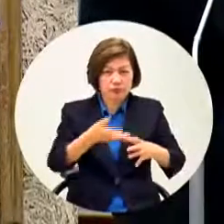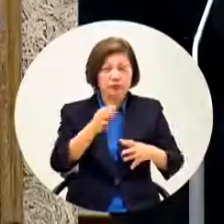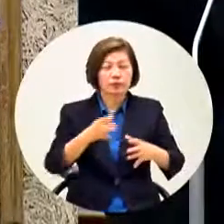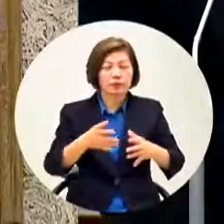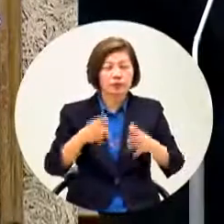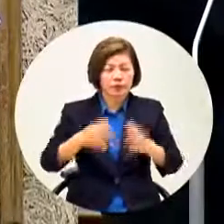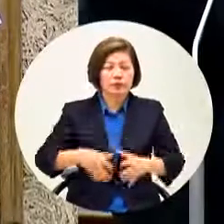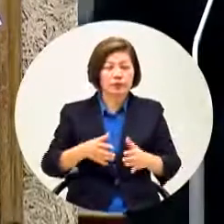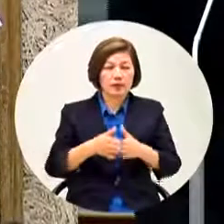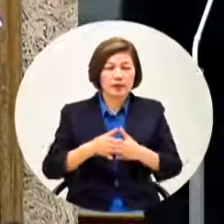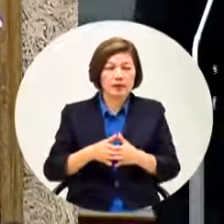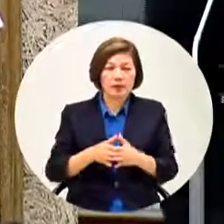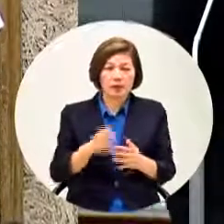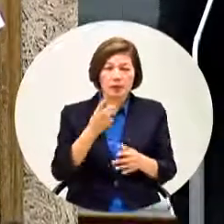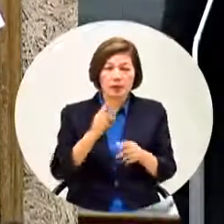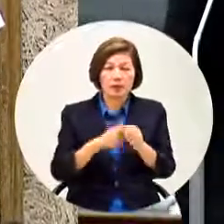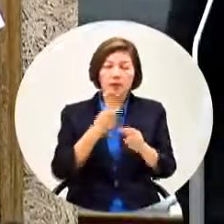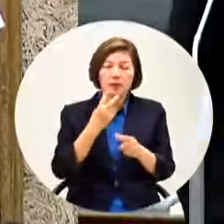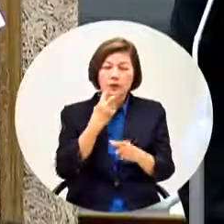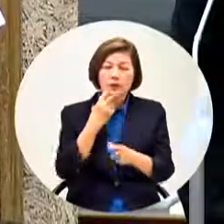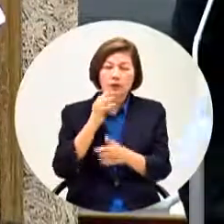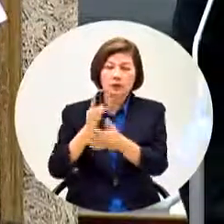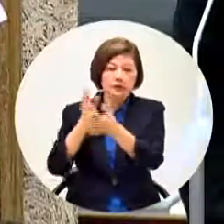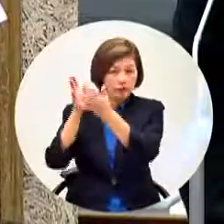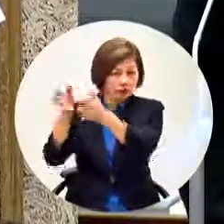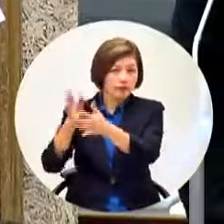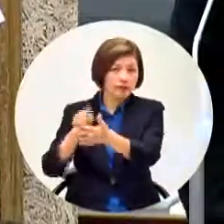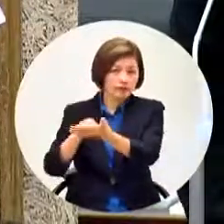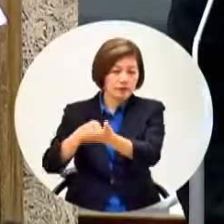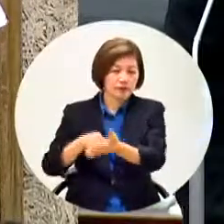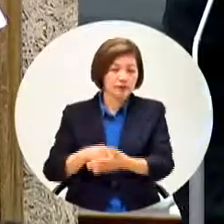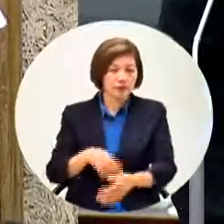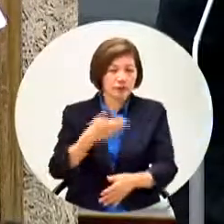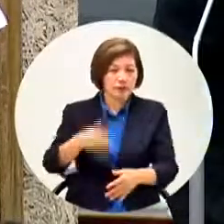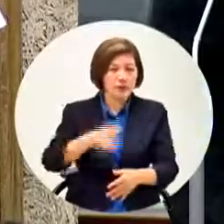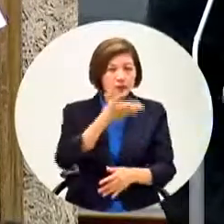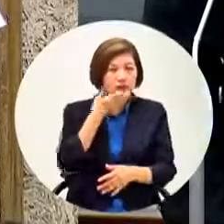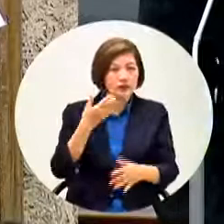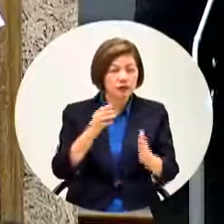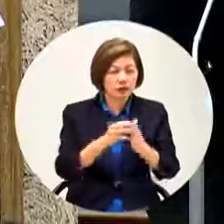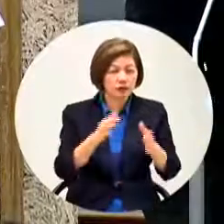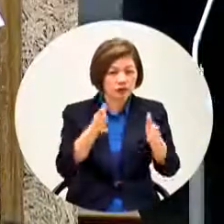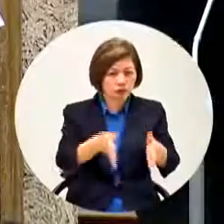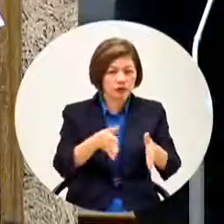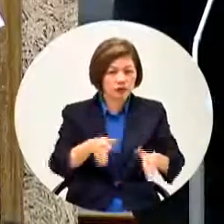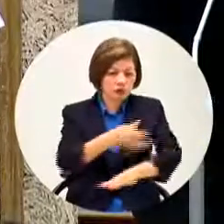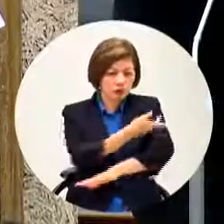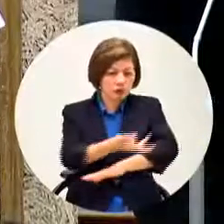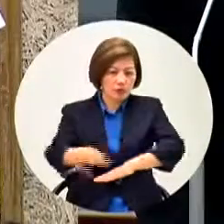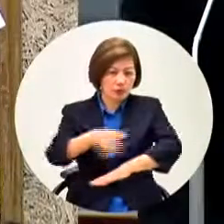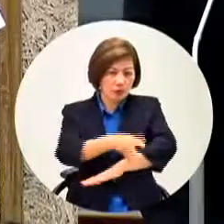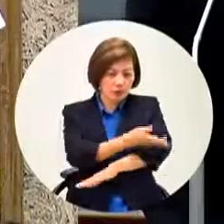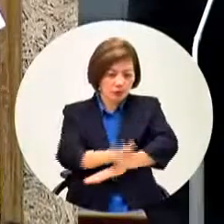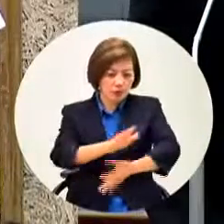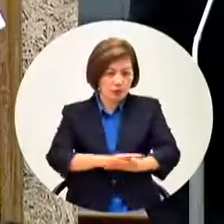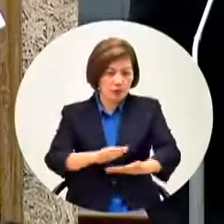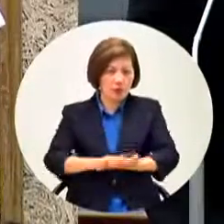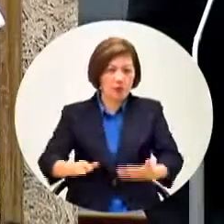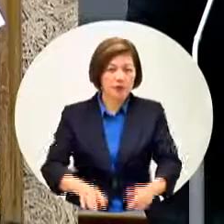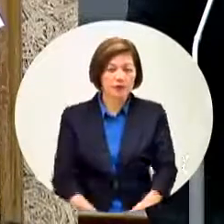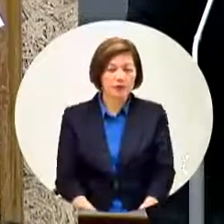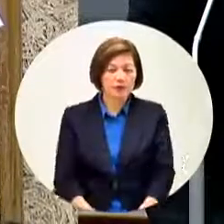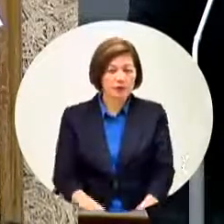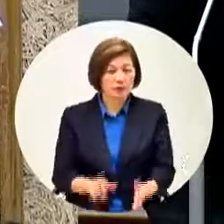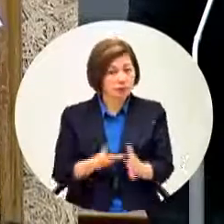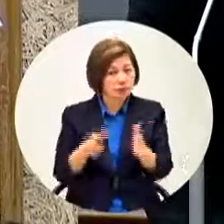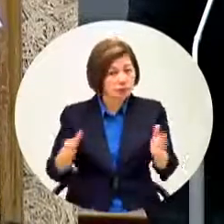取。水利局的部分是针对这个排水的部分。 对啊，你预计当时当那个发包